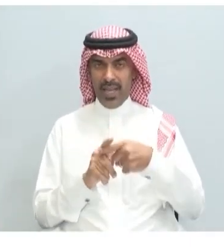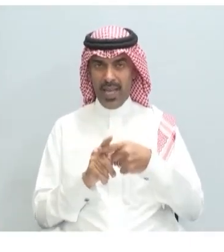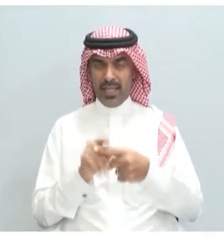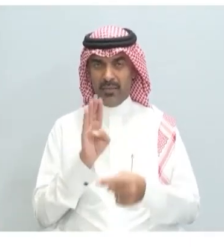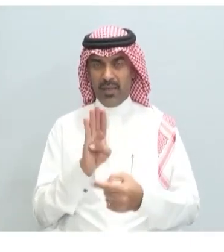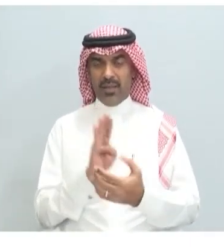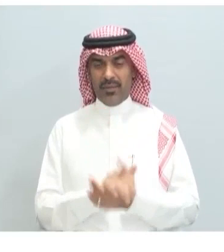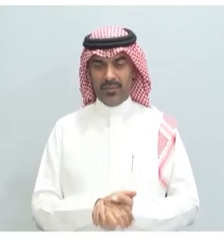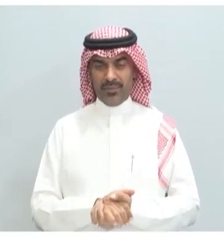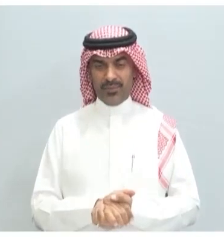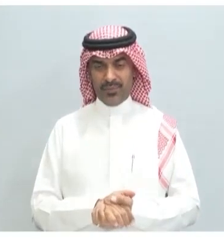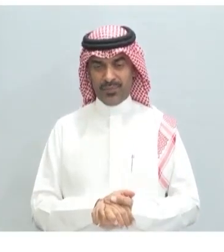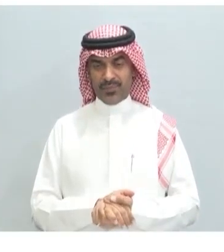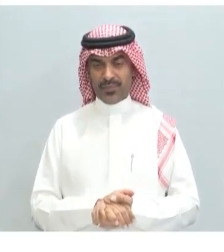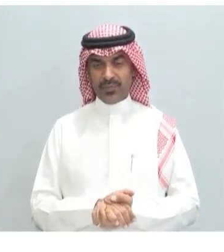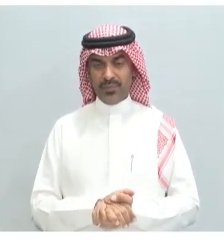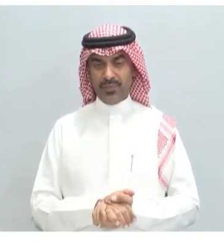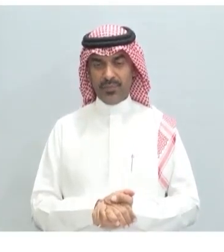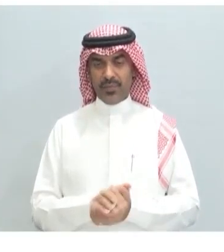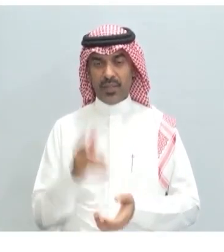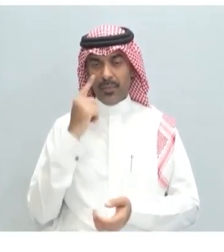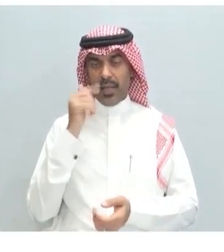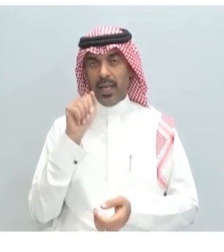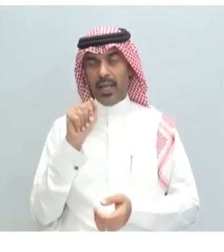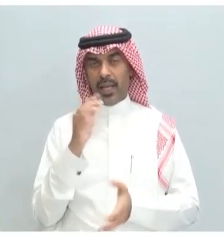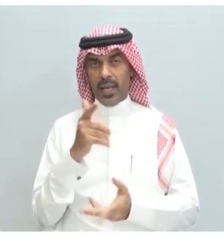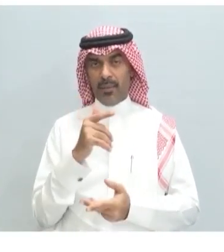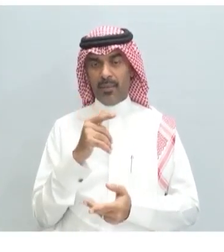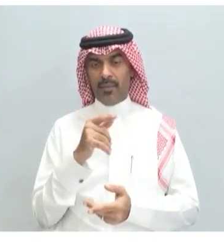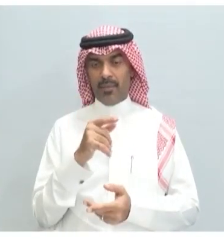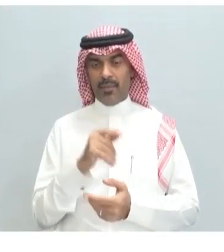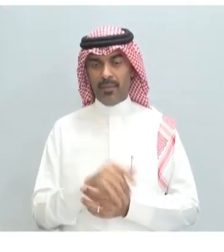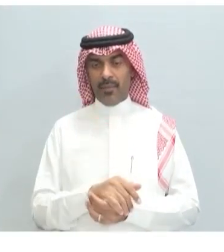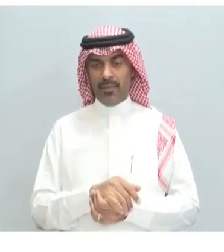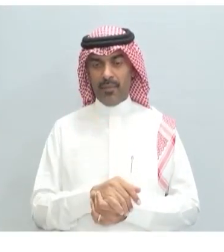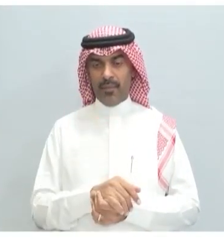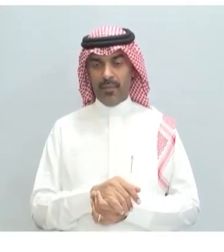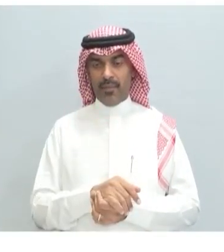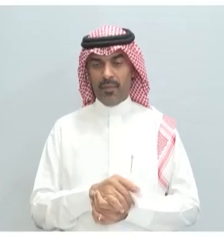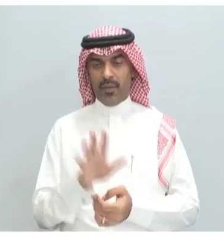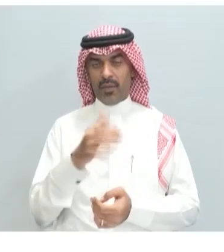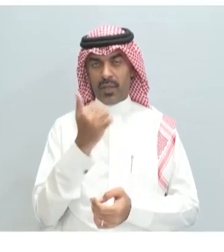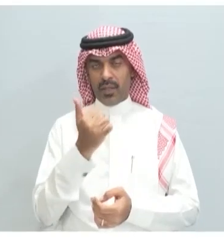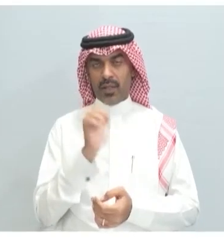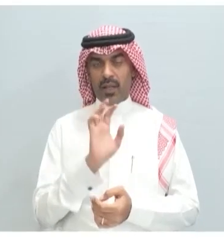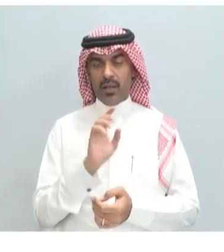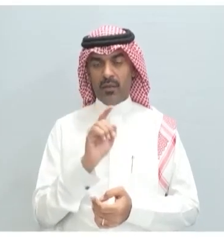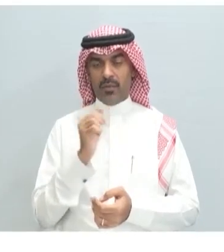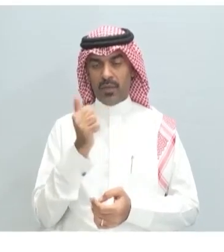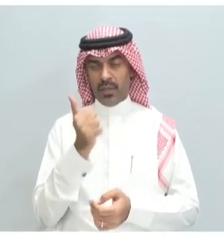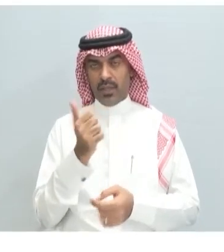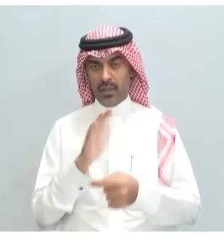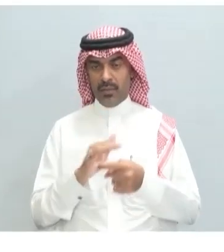البي طيب ما هو احتمال الاي كم عندي عنصر انا مكرره فيه عندك سته عناصر فيصير 6ه من اصل